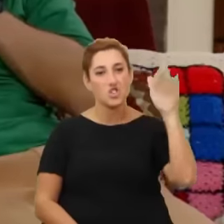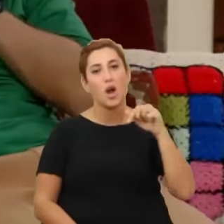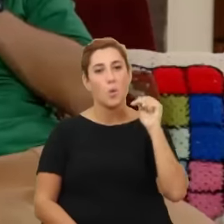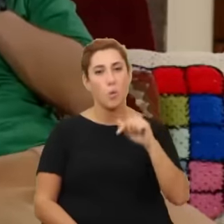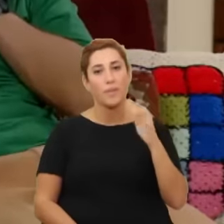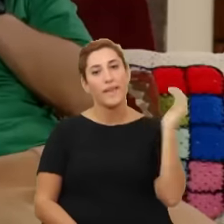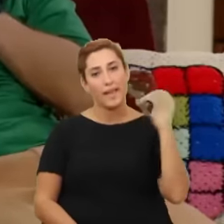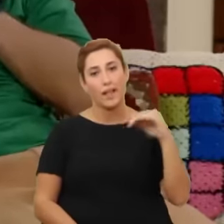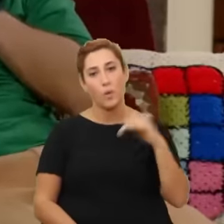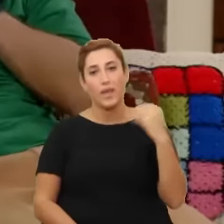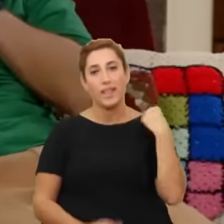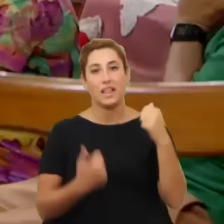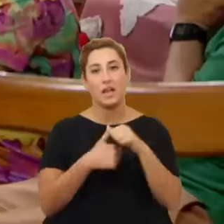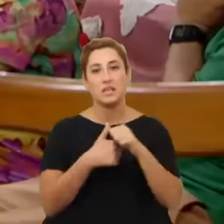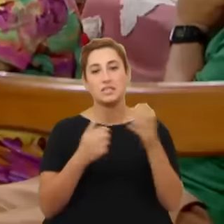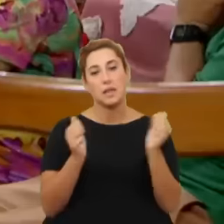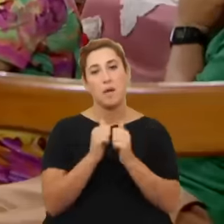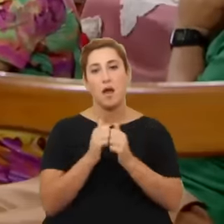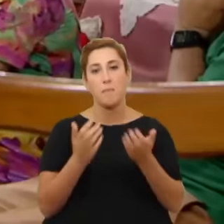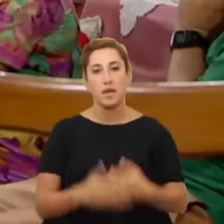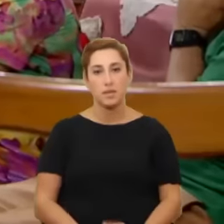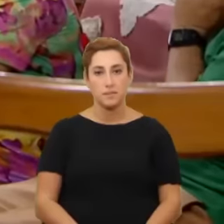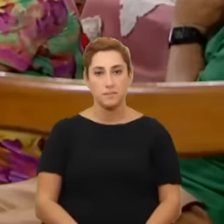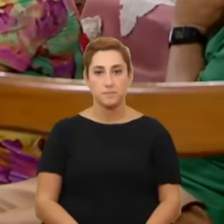o da, geliyor yeni karısıyla beraber.